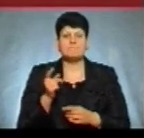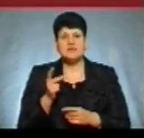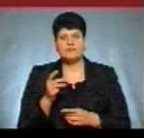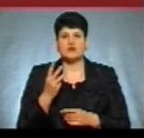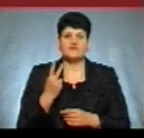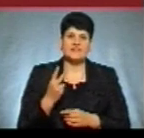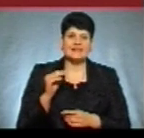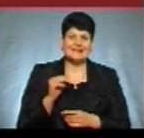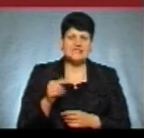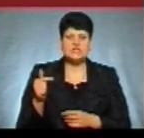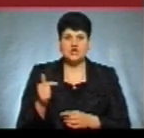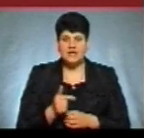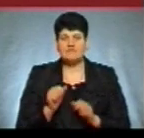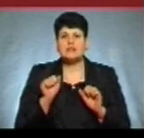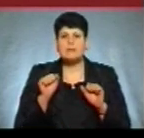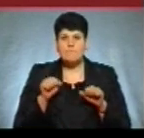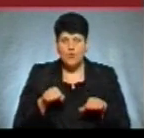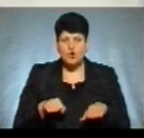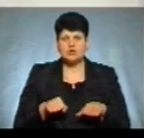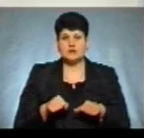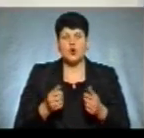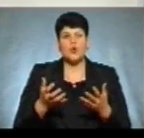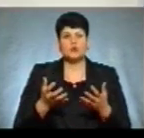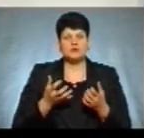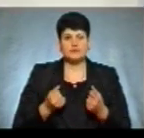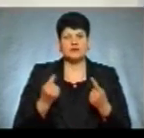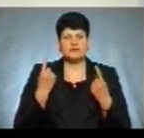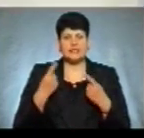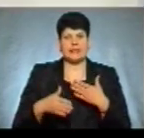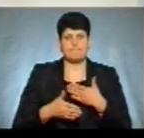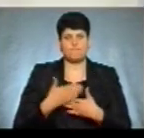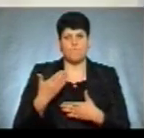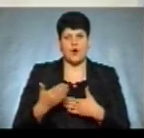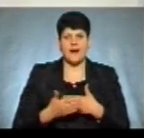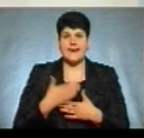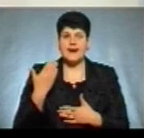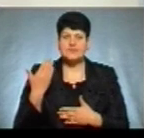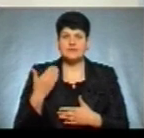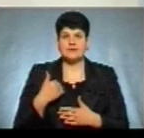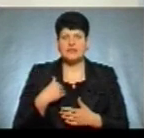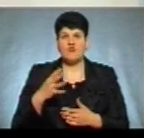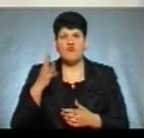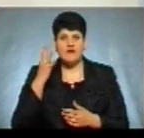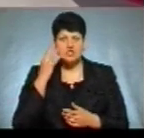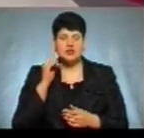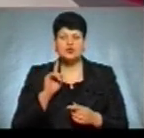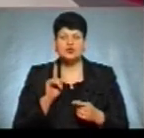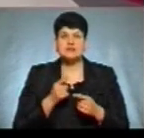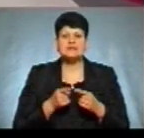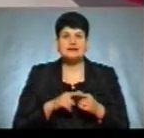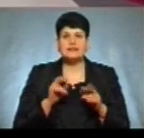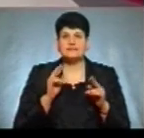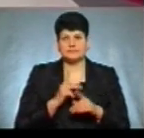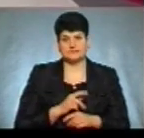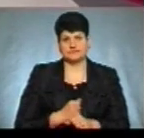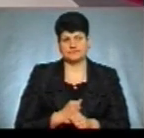дві тисячі гривень можна отримати досить суворе покарання, і я вважаю, що це не варто того.